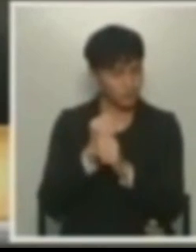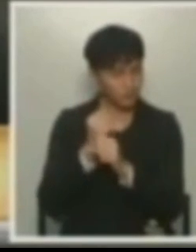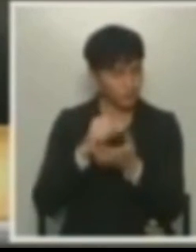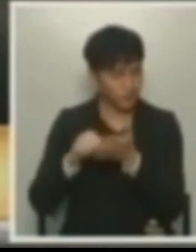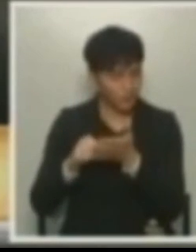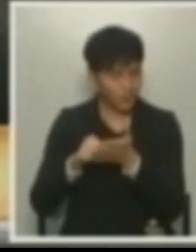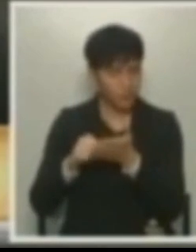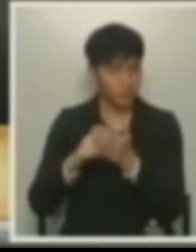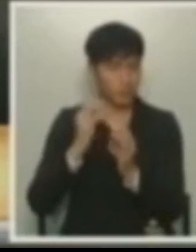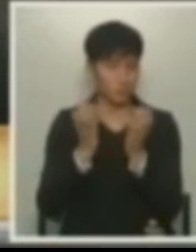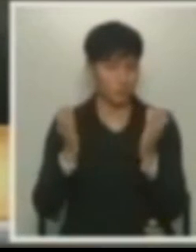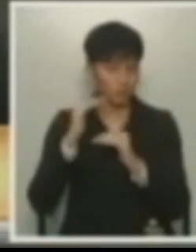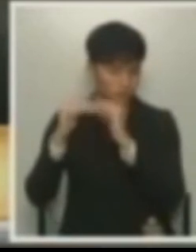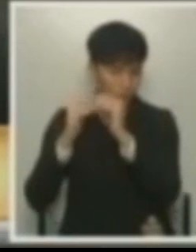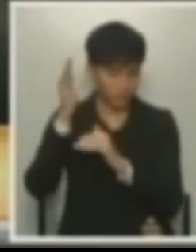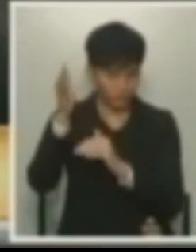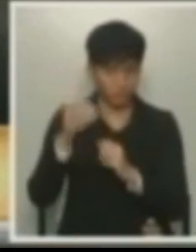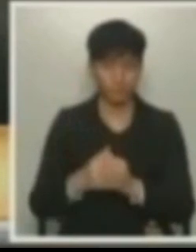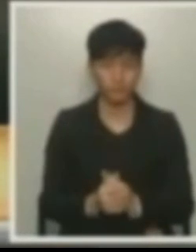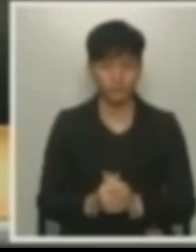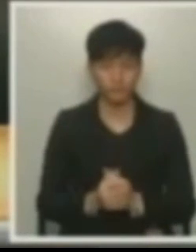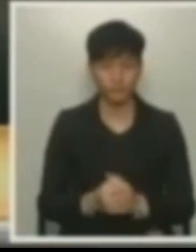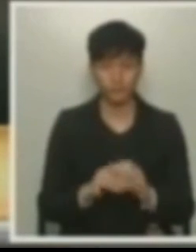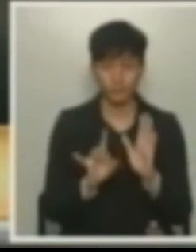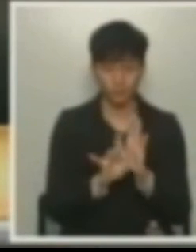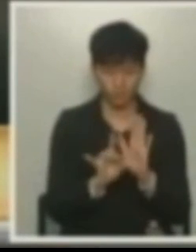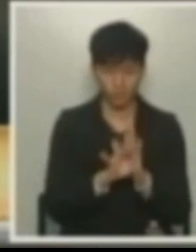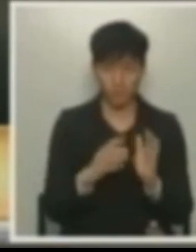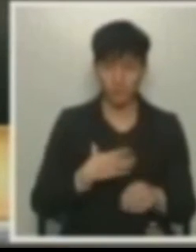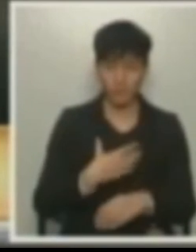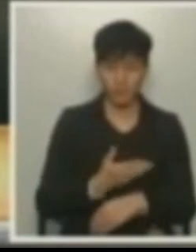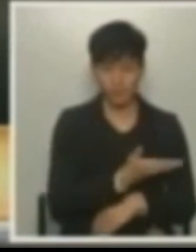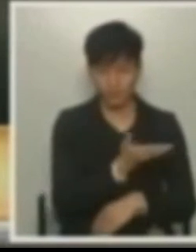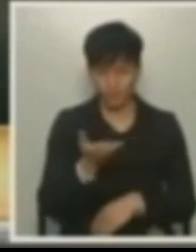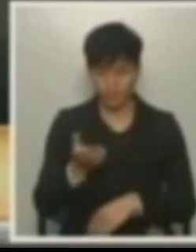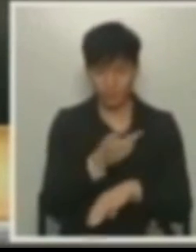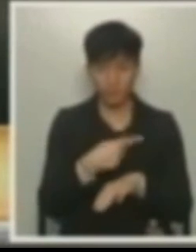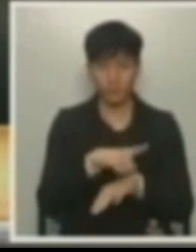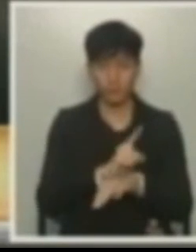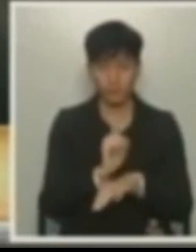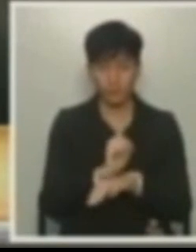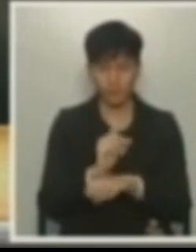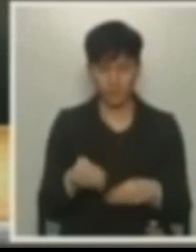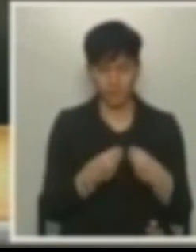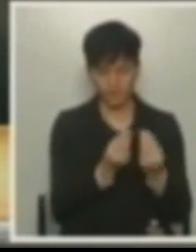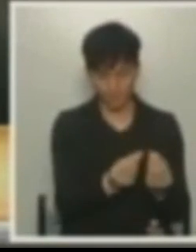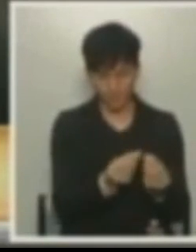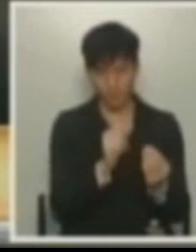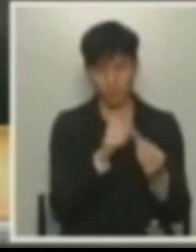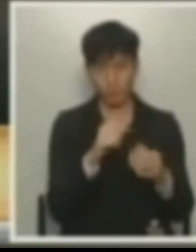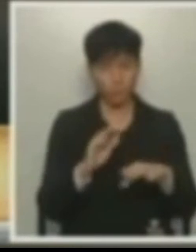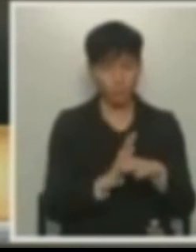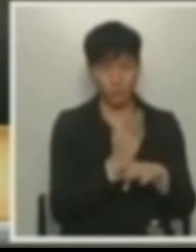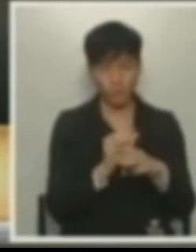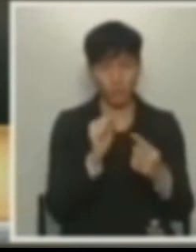รมนูญต่อไปนะครับสุดท้ายครับอยากจะฝากท่านประธานไปถึงผู้บริหารสถาบันพระปกเกล้านะครับงานวิจัยที่ท่าน